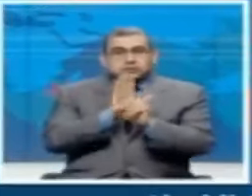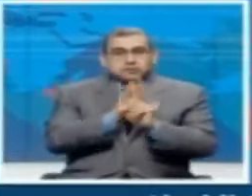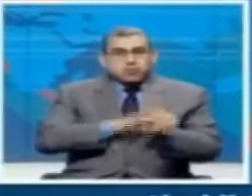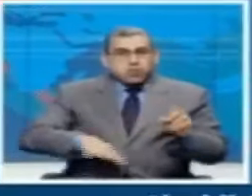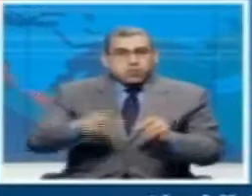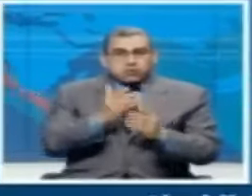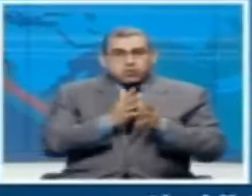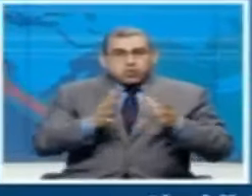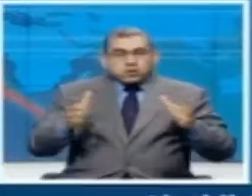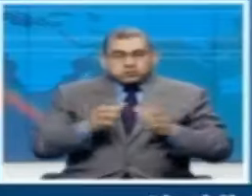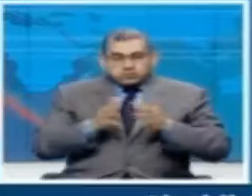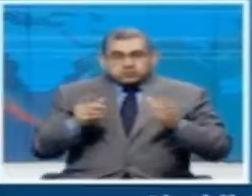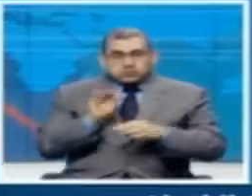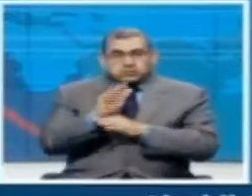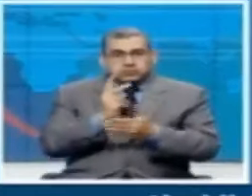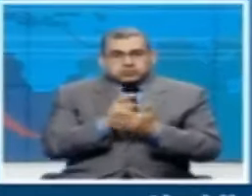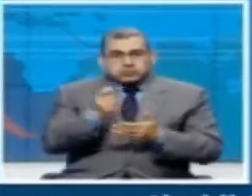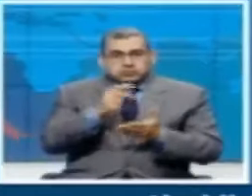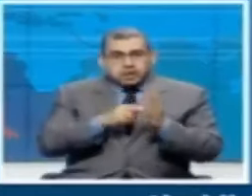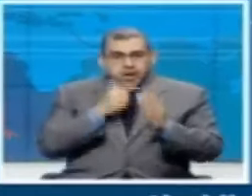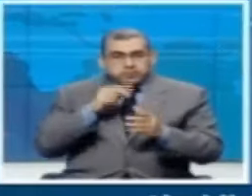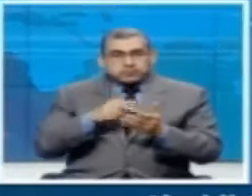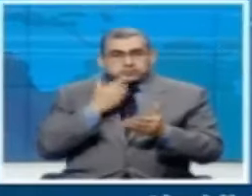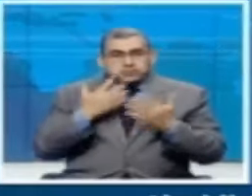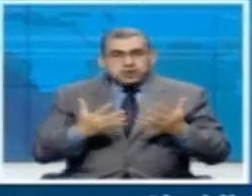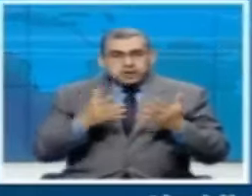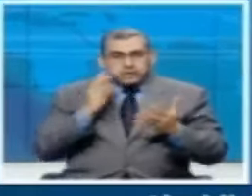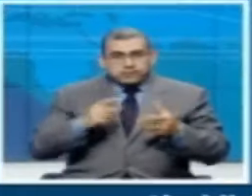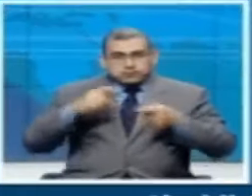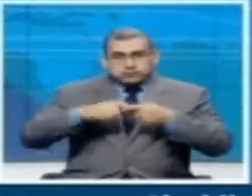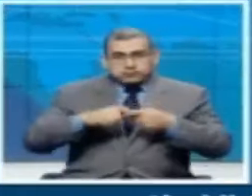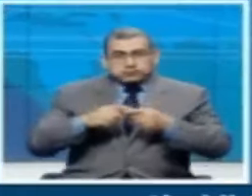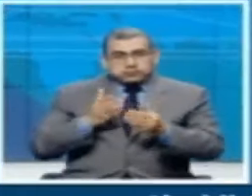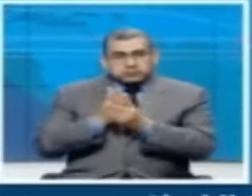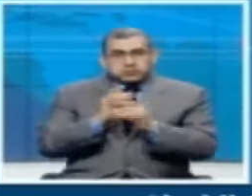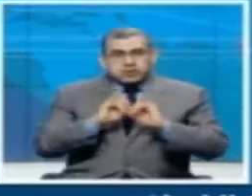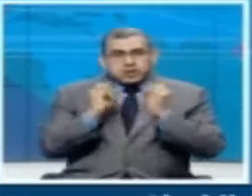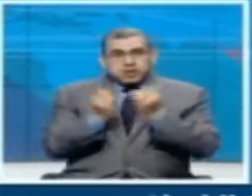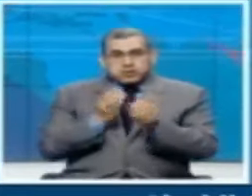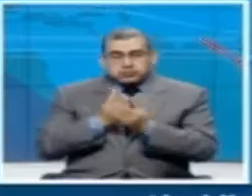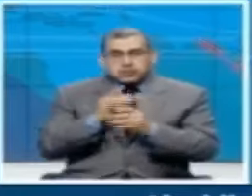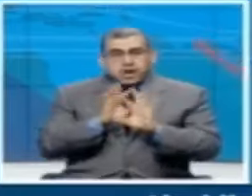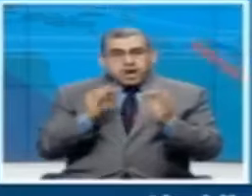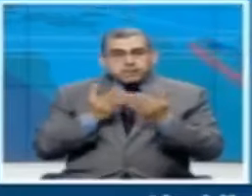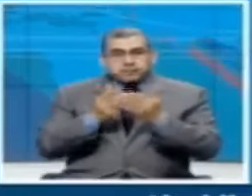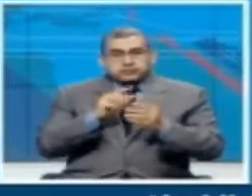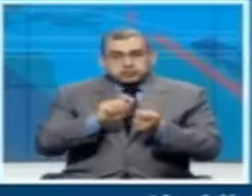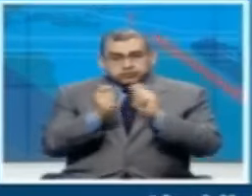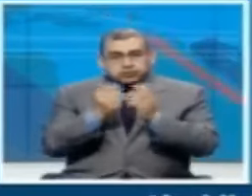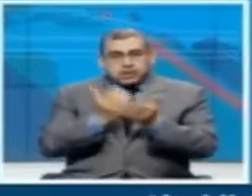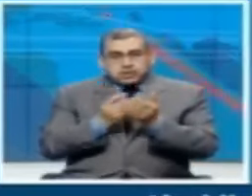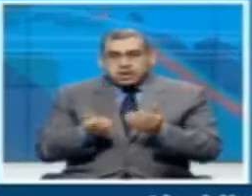الامان الاجتماعي وتوسيعه مذله الضمان الاجتماعي واحداث مرونه في ربط التدخلات الاجتماعيه المتكامله بالمتغيرات